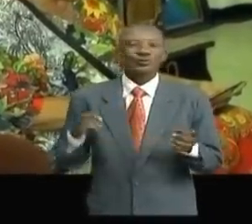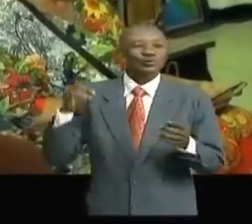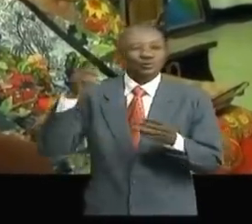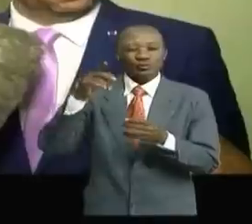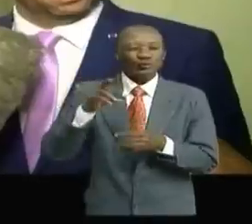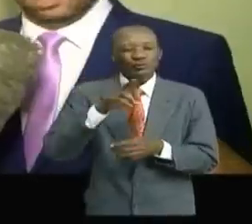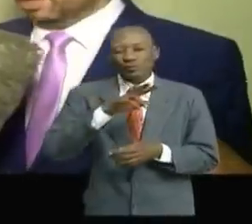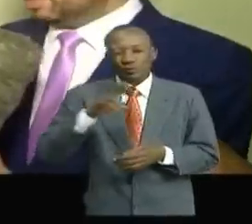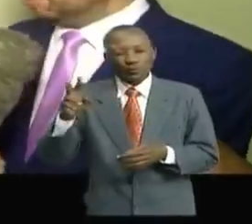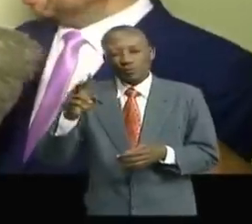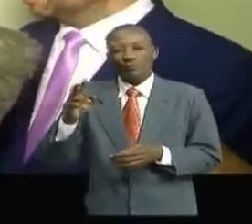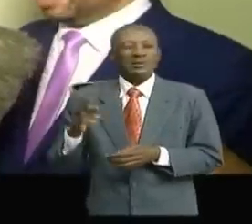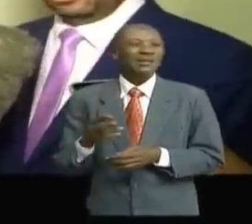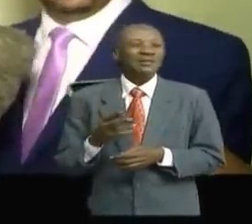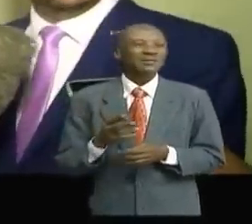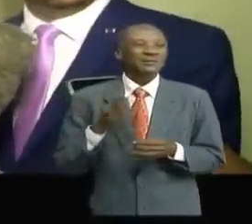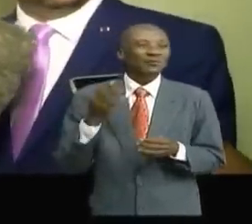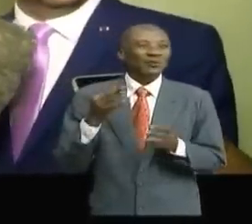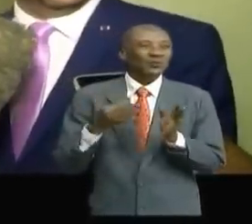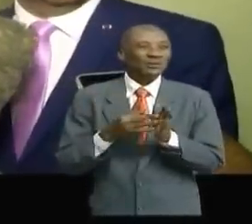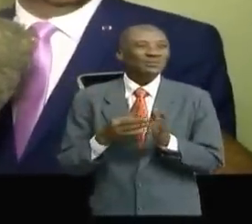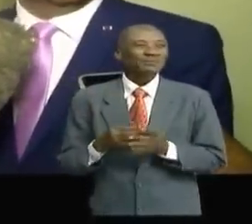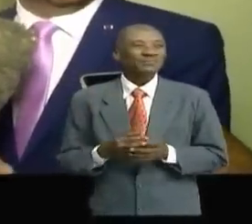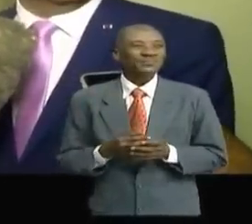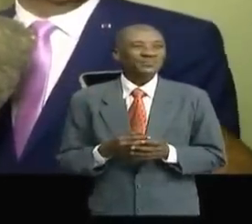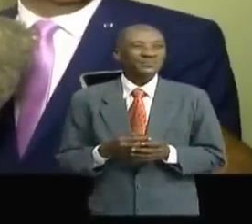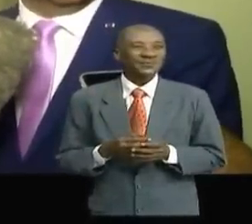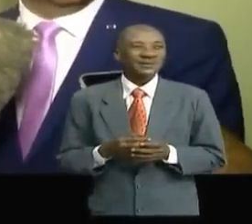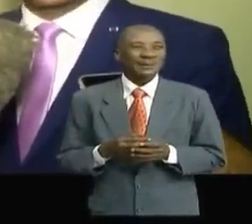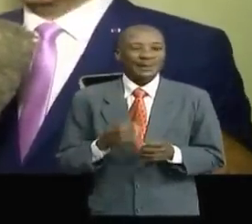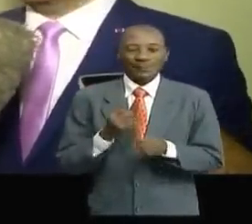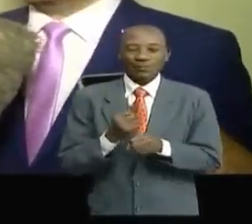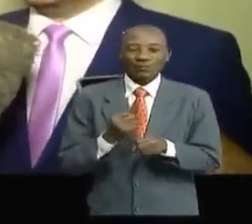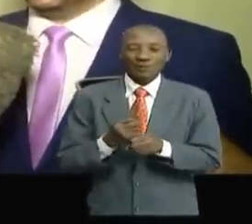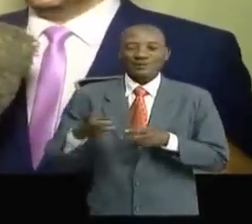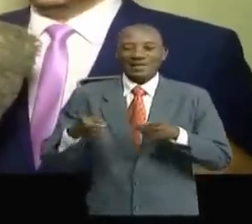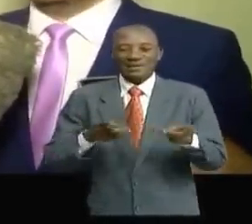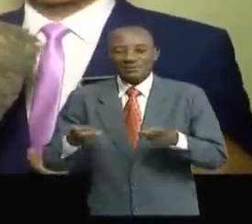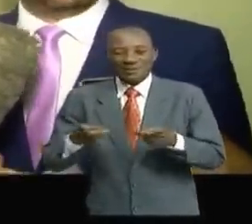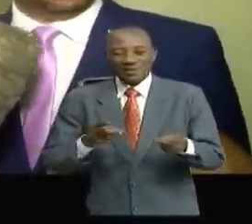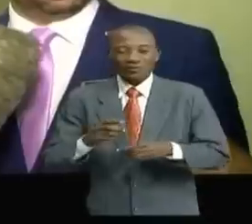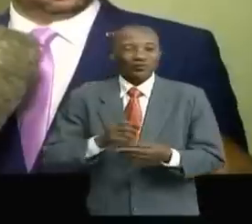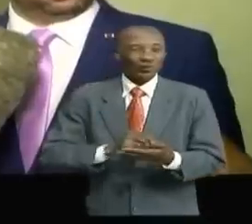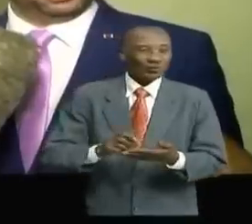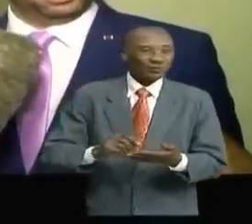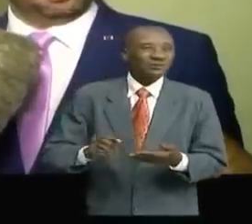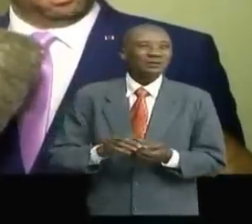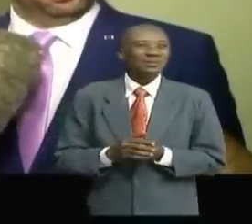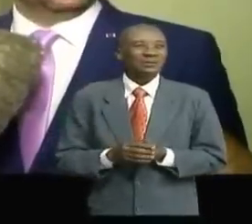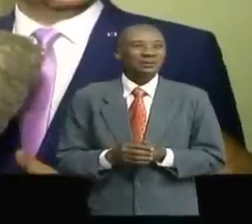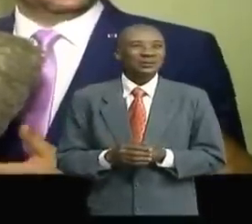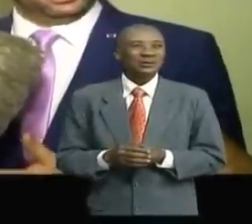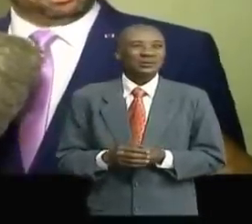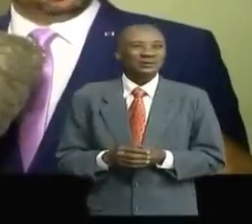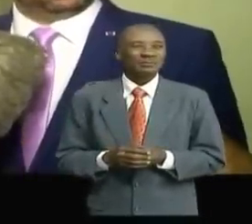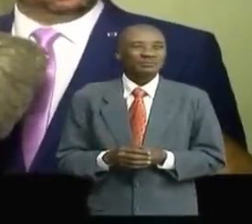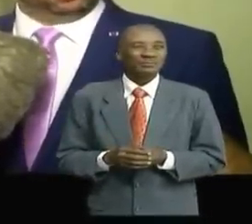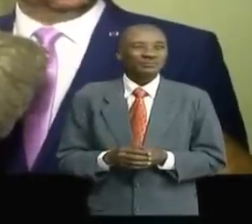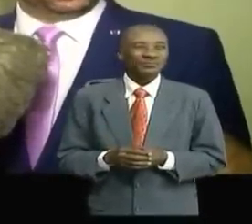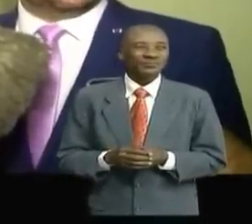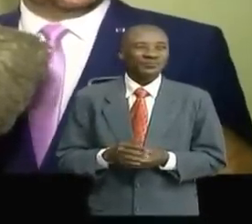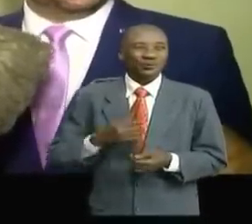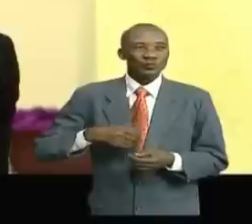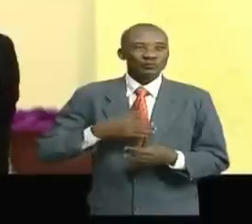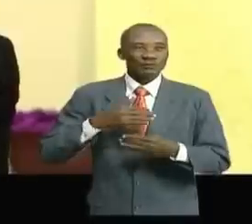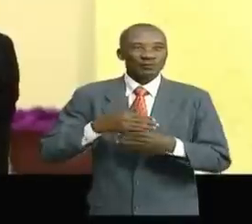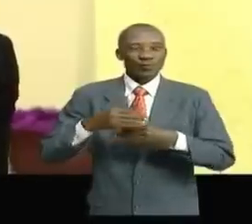qui a construit l'administration communale, l'hôtel de ville de Massina. Nous avons construit également 14 bureaux